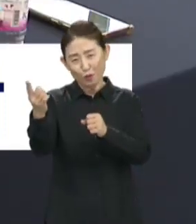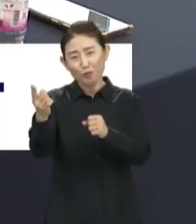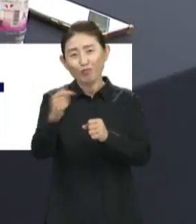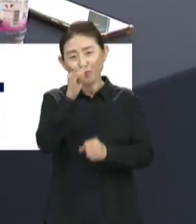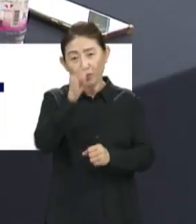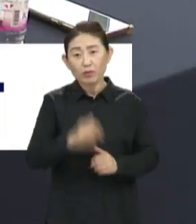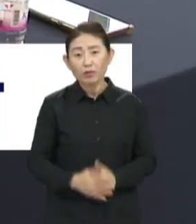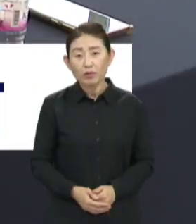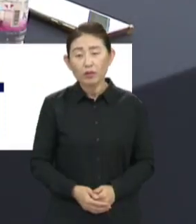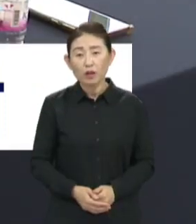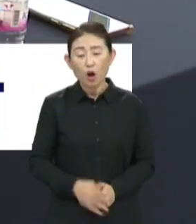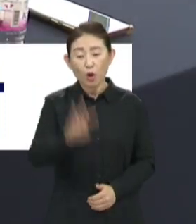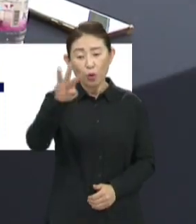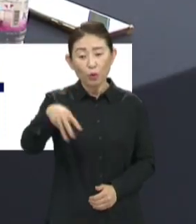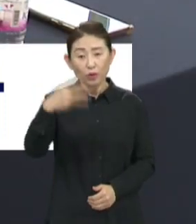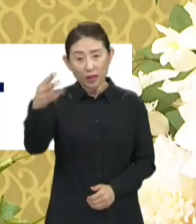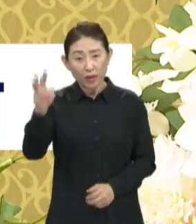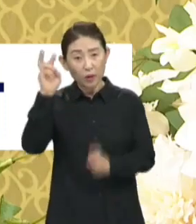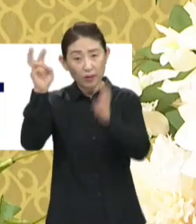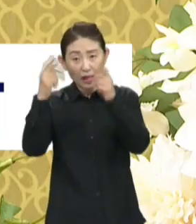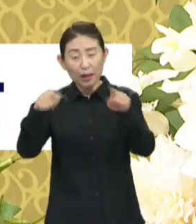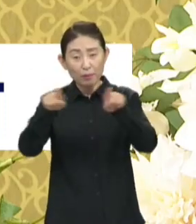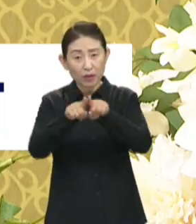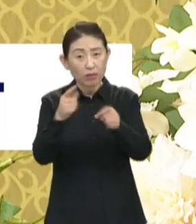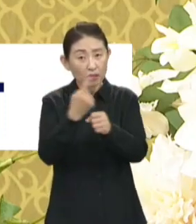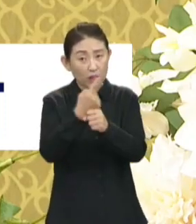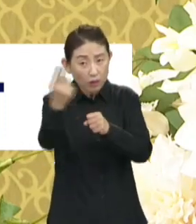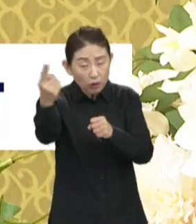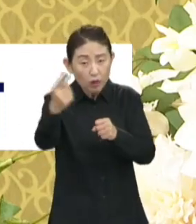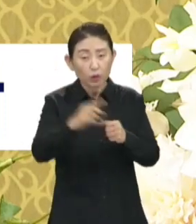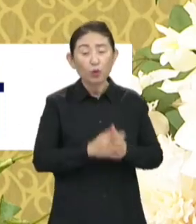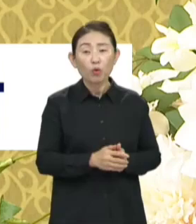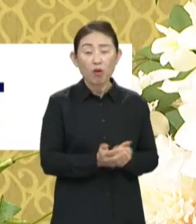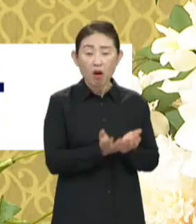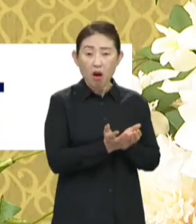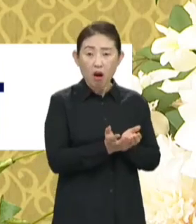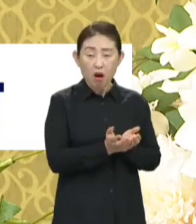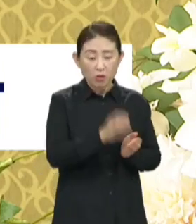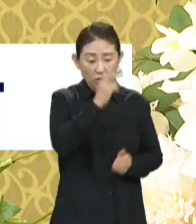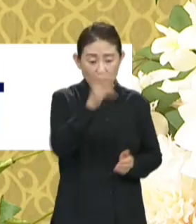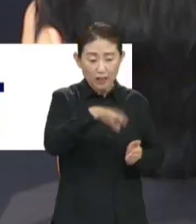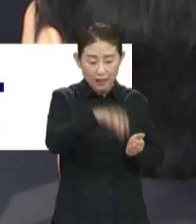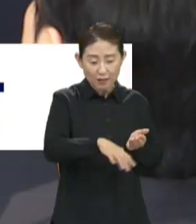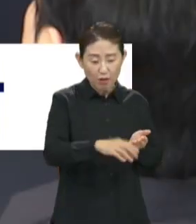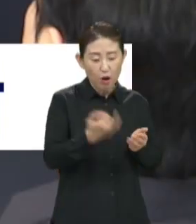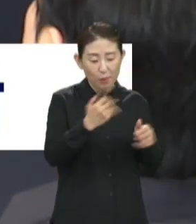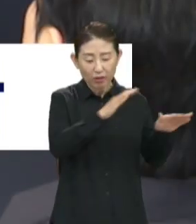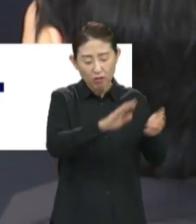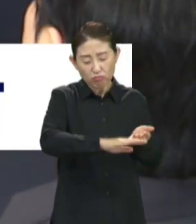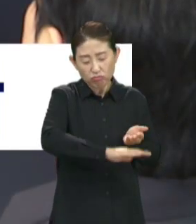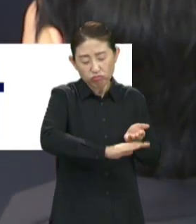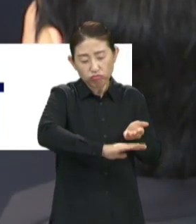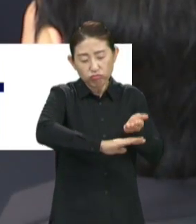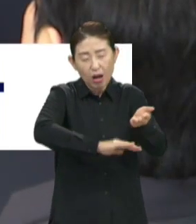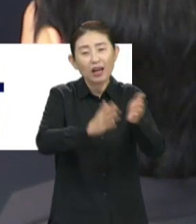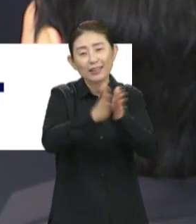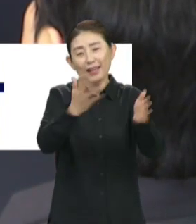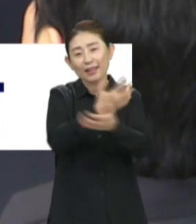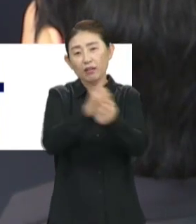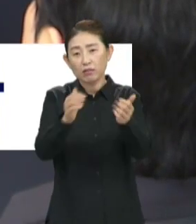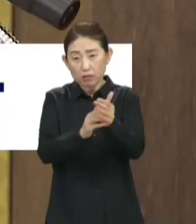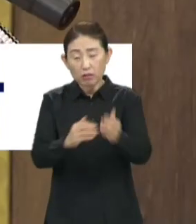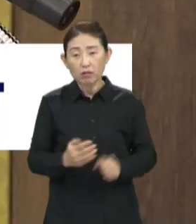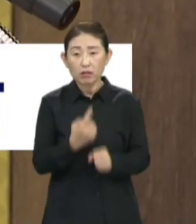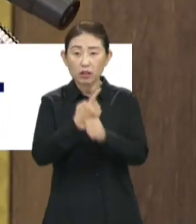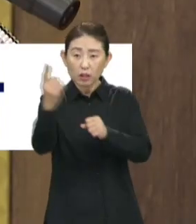서산시는 롯데 관광 개발과 내년 서산 무항 국제 크루즈선 운항 협약을 체결했으며 롯데 관광 측은